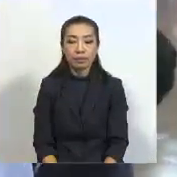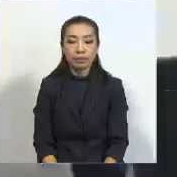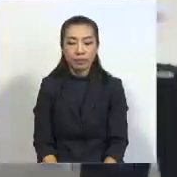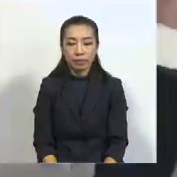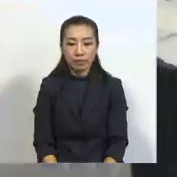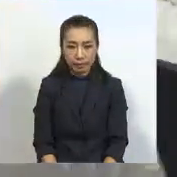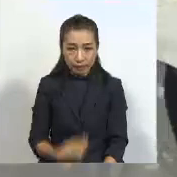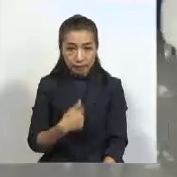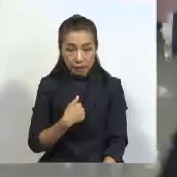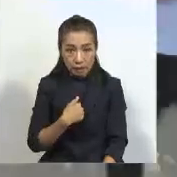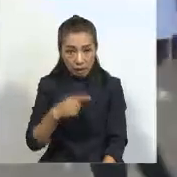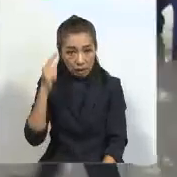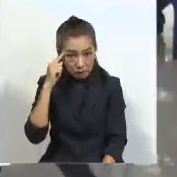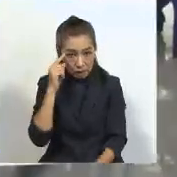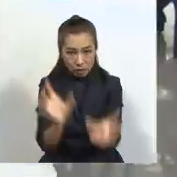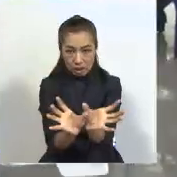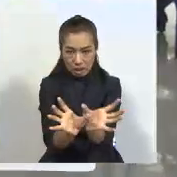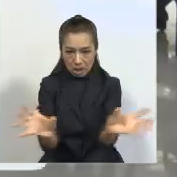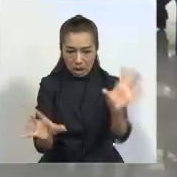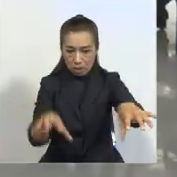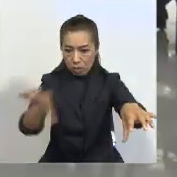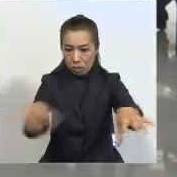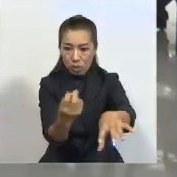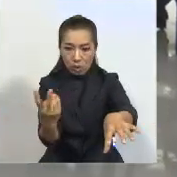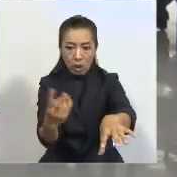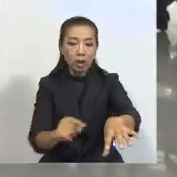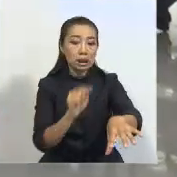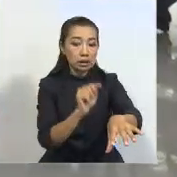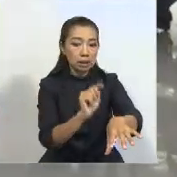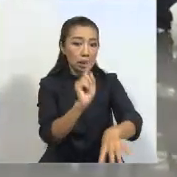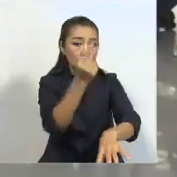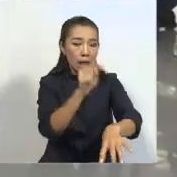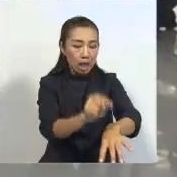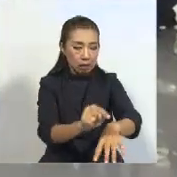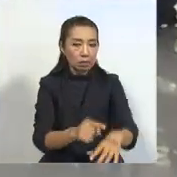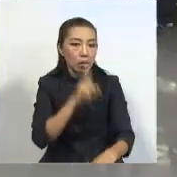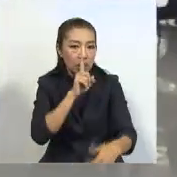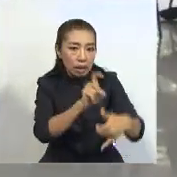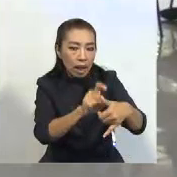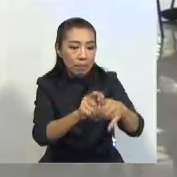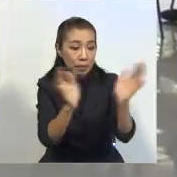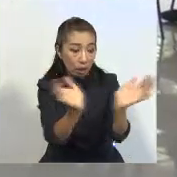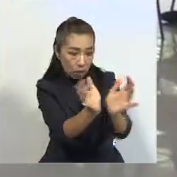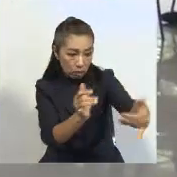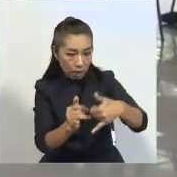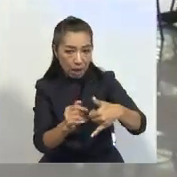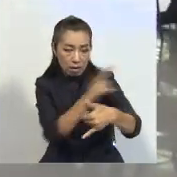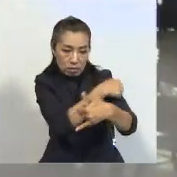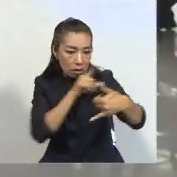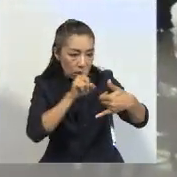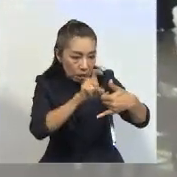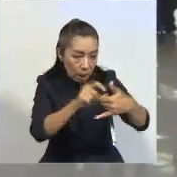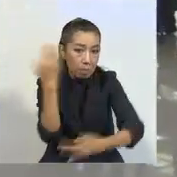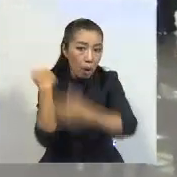จะจำแนกออกเป็น2จุดใหญ่ๆนะครับจุดแรกเนี่ยเราจะมีการซักประวัติเพื่อจะได้ให้ได้รับทราบนะ